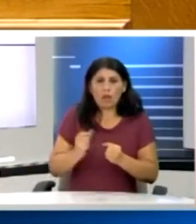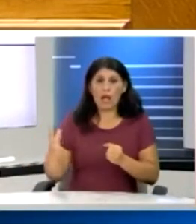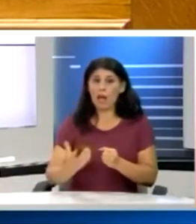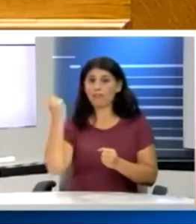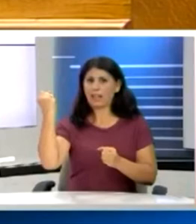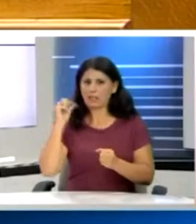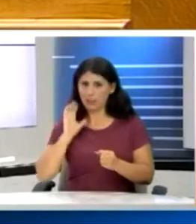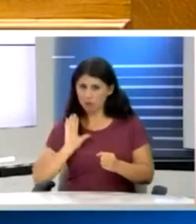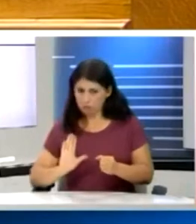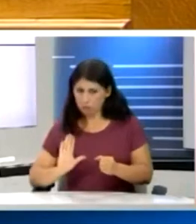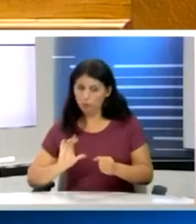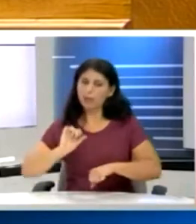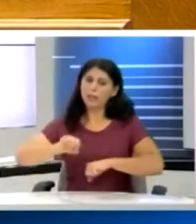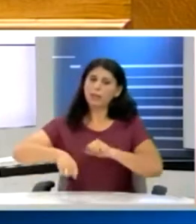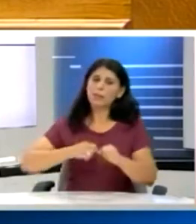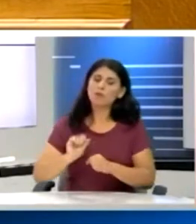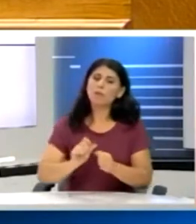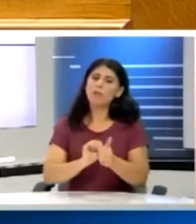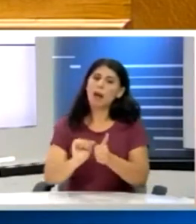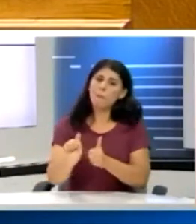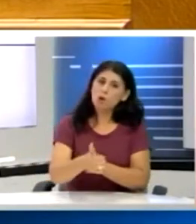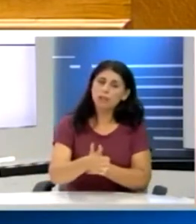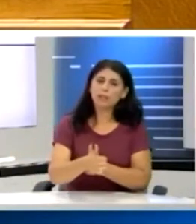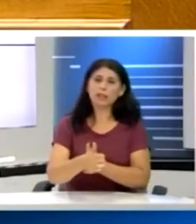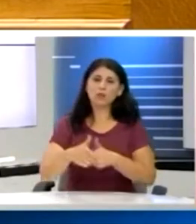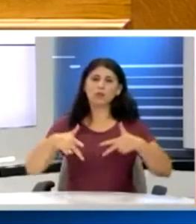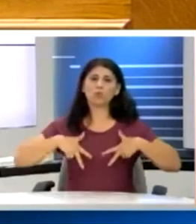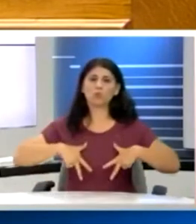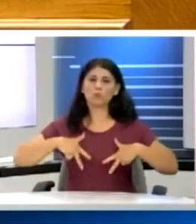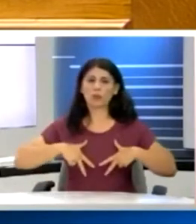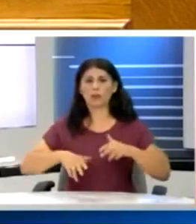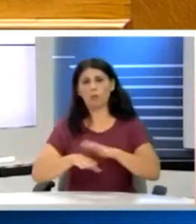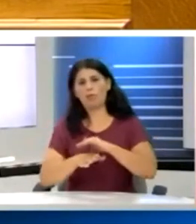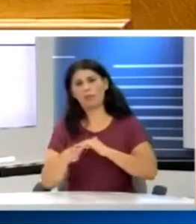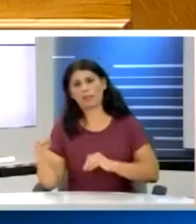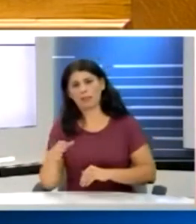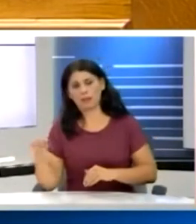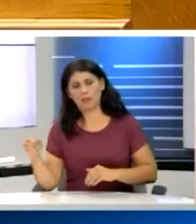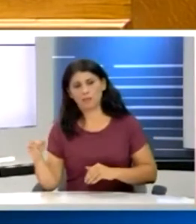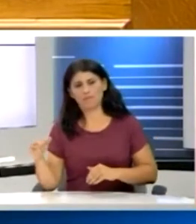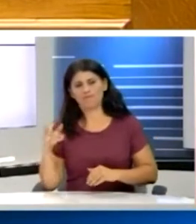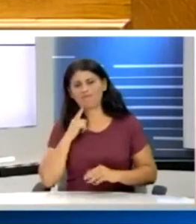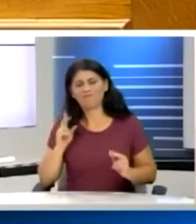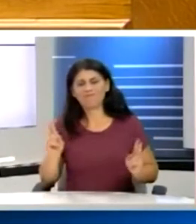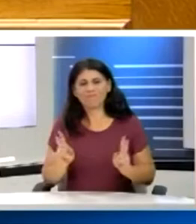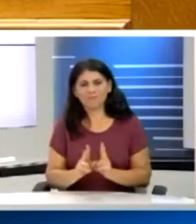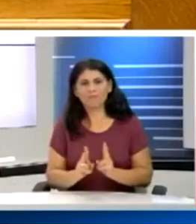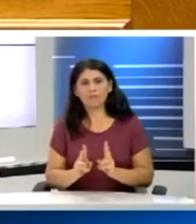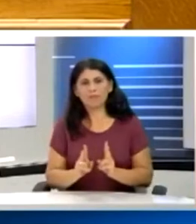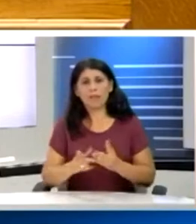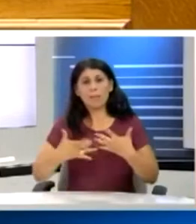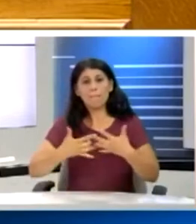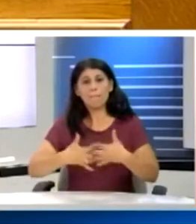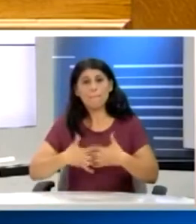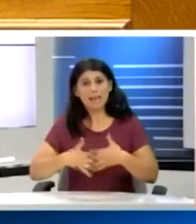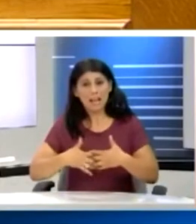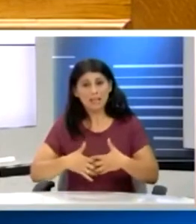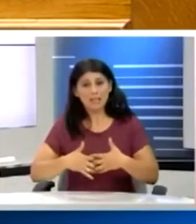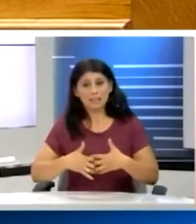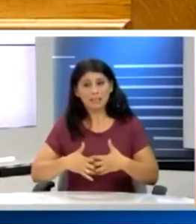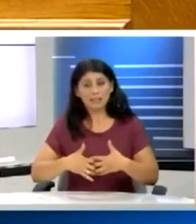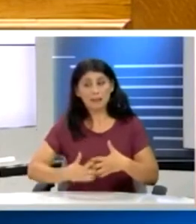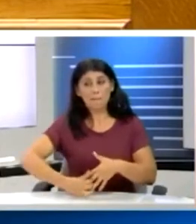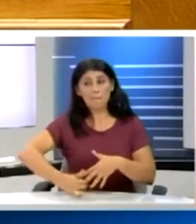αυταρχισμού και προσπάθειας αποκατάστασης του κράτους της δεξιάς. Με λίγα λόγια, οι μηχανές